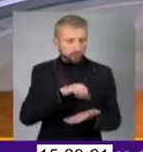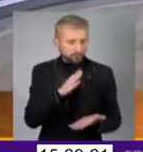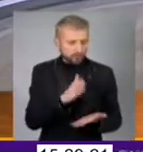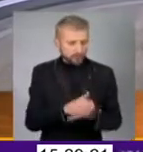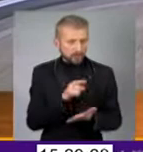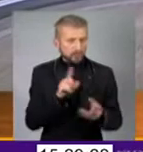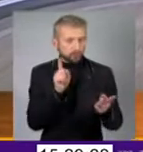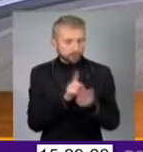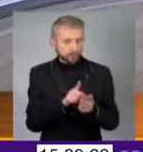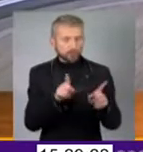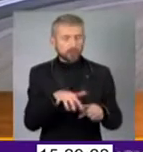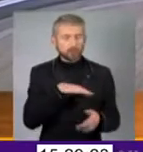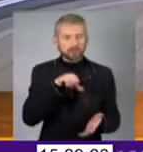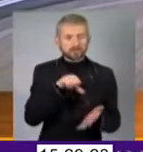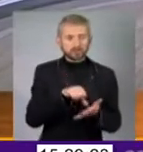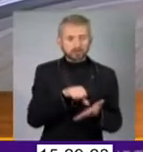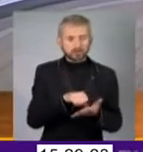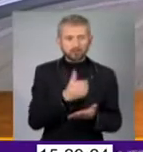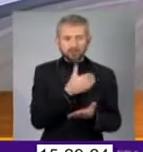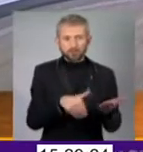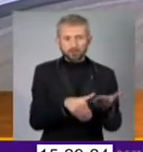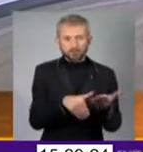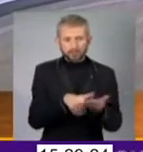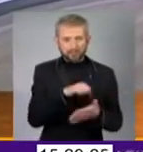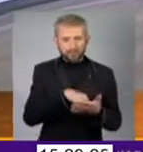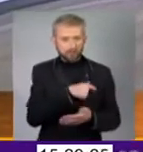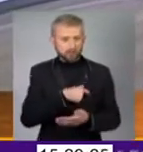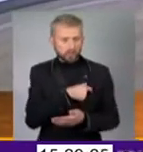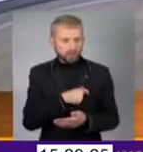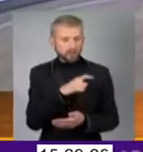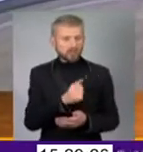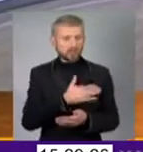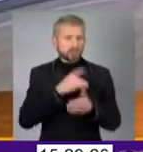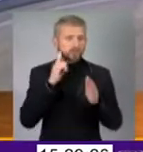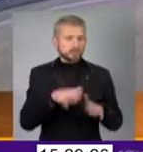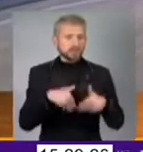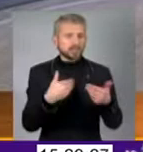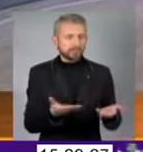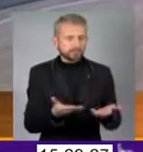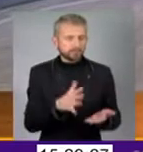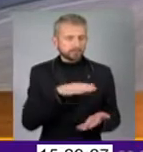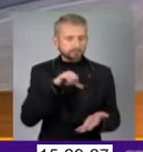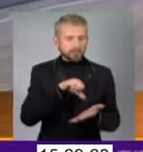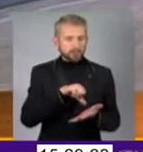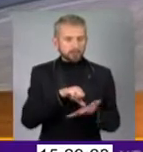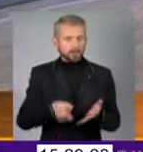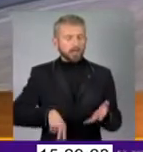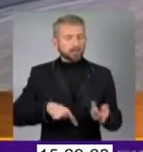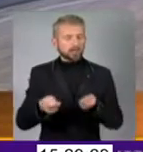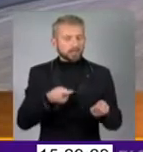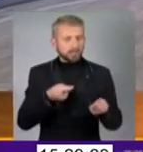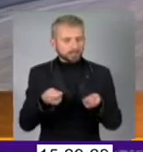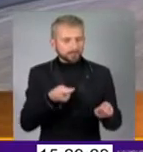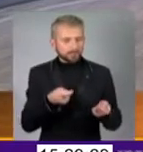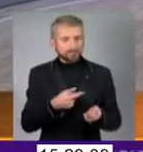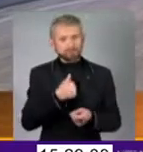так само були присутні від колег представники і помічники від депутатів. За нашої ініціативи присутні були адміністрація.